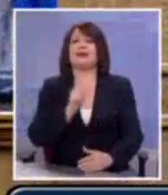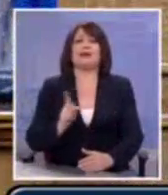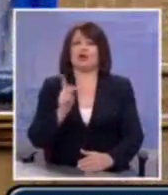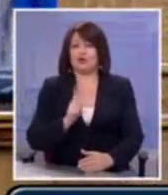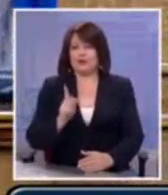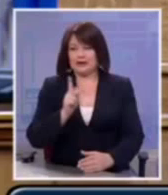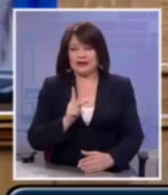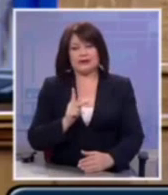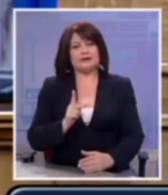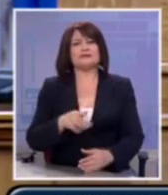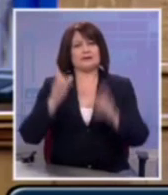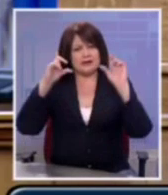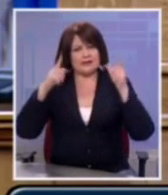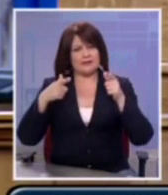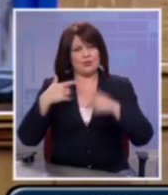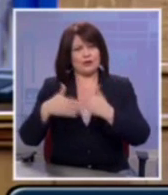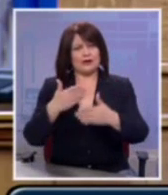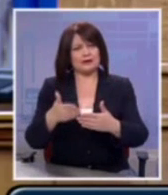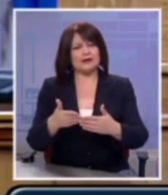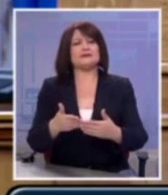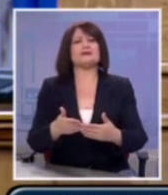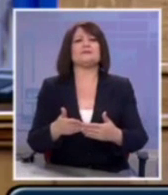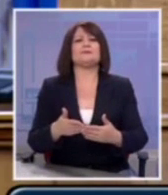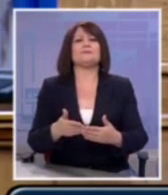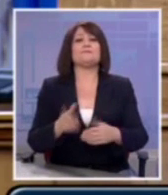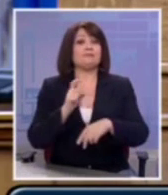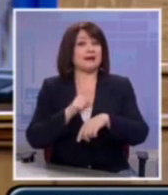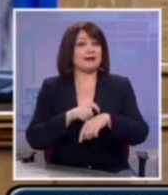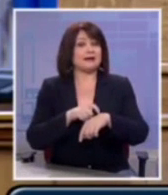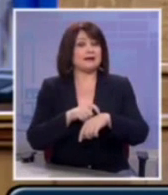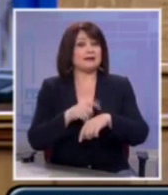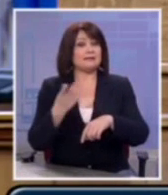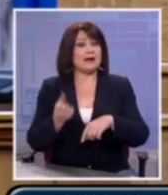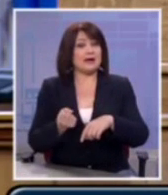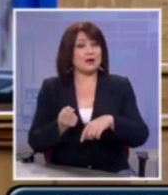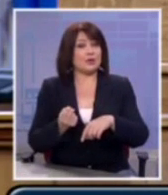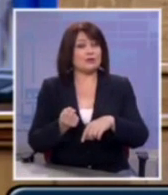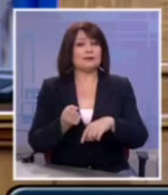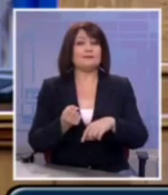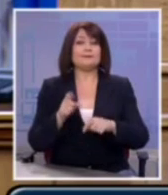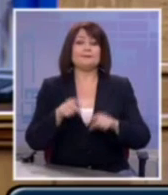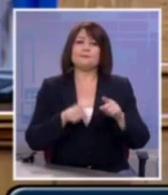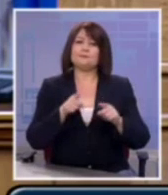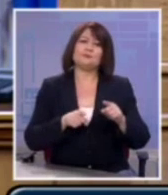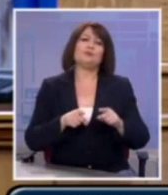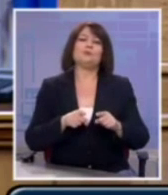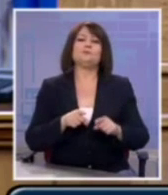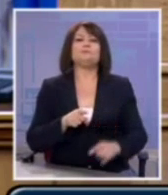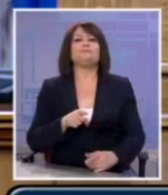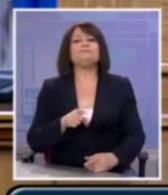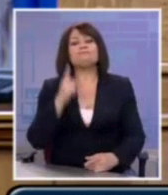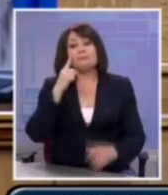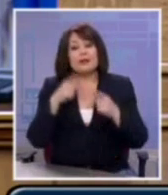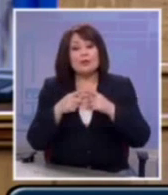κοινωνίας και κάθε δημοκρατίας έρχονται στιγμές που δοκιμάζουν τις αρχές και τις